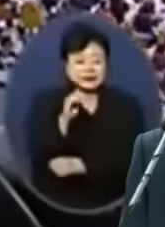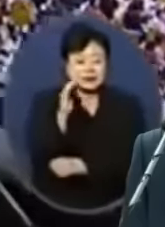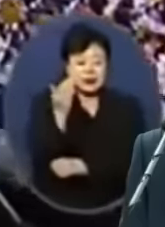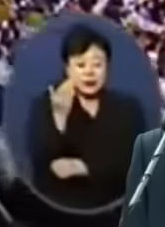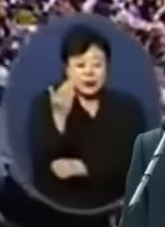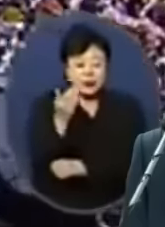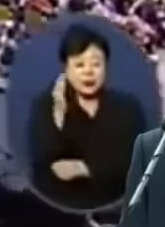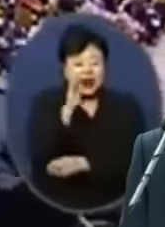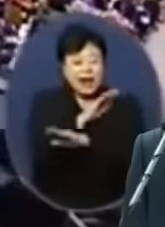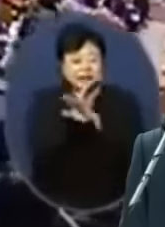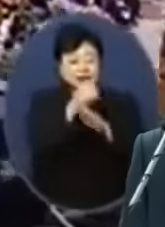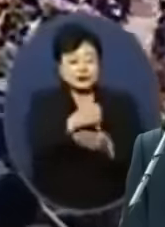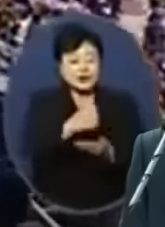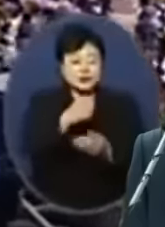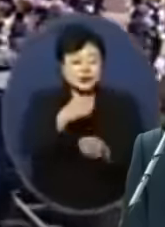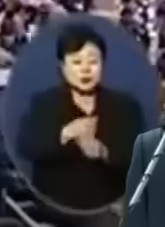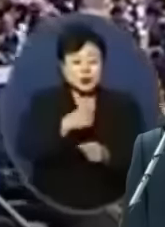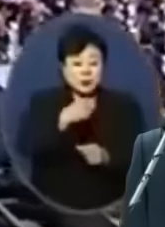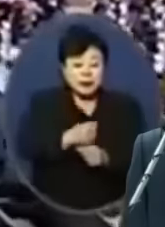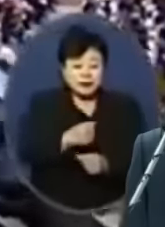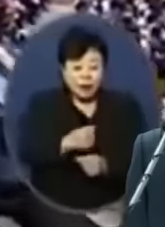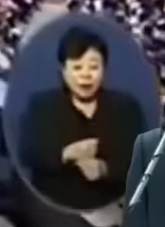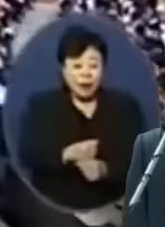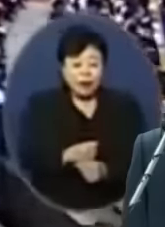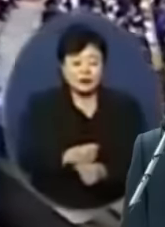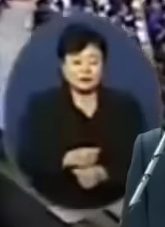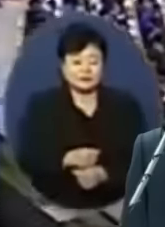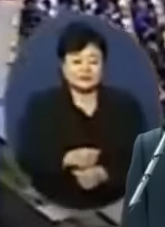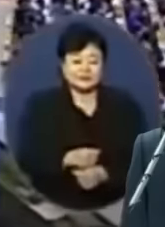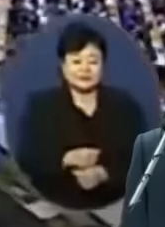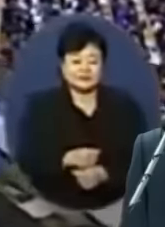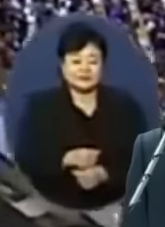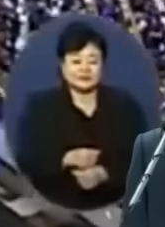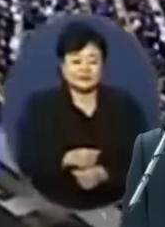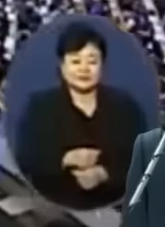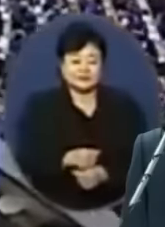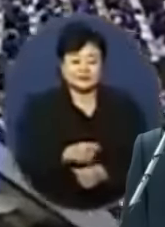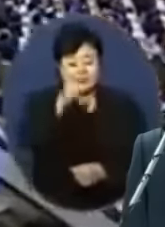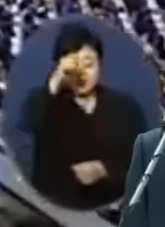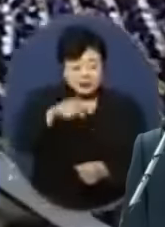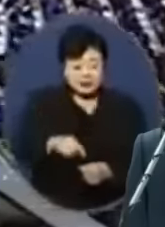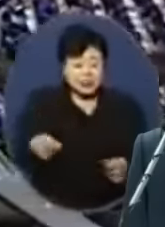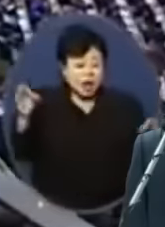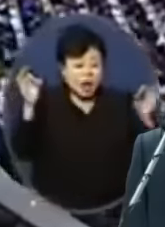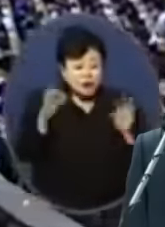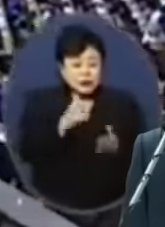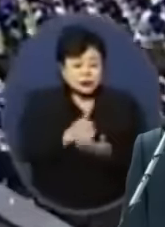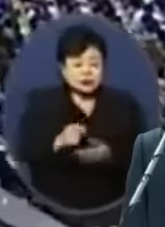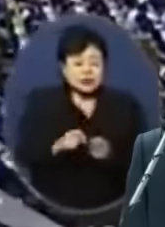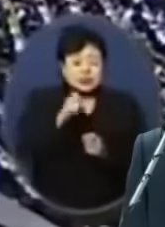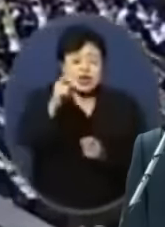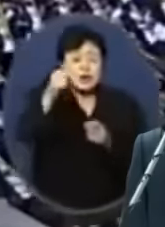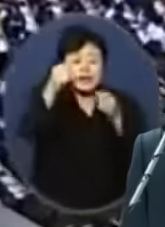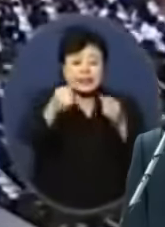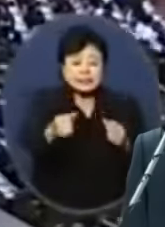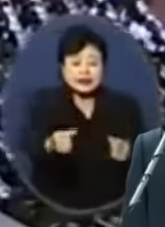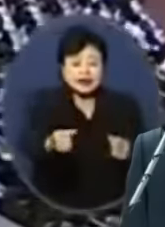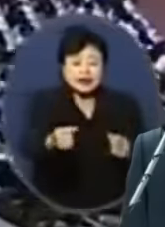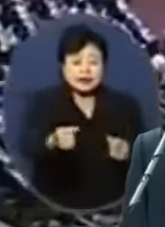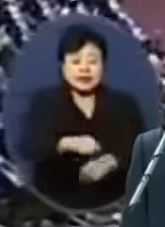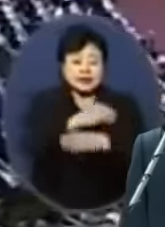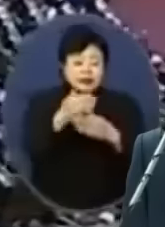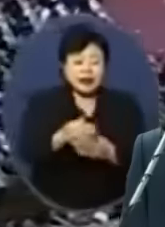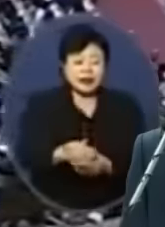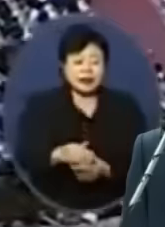놓으셨사오며 하늘도 주의 손으로 지으신 바니 천지는 없어져 주는 영존하시겠고 그것들은